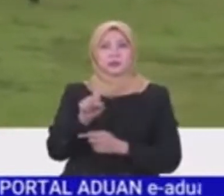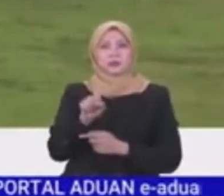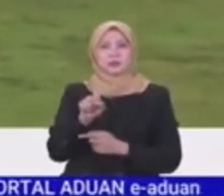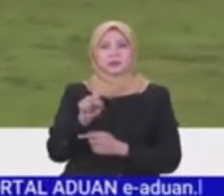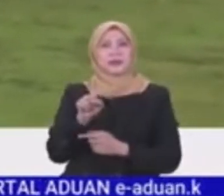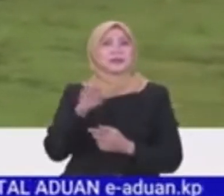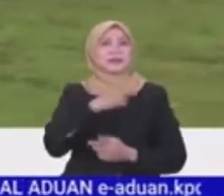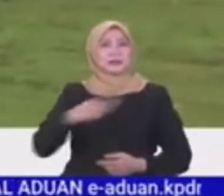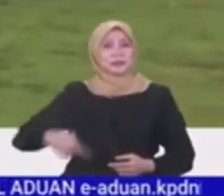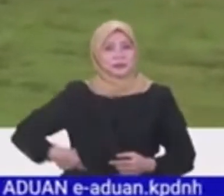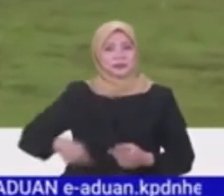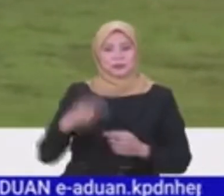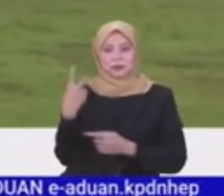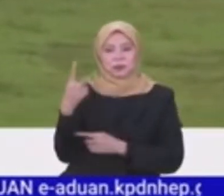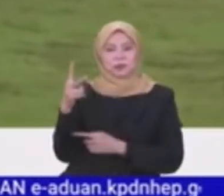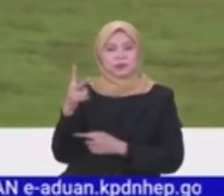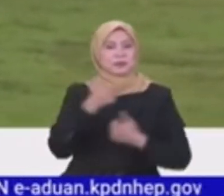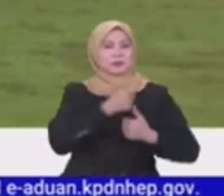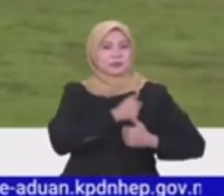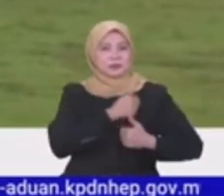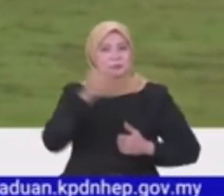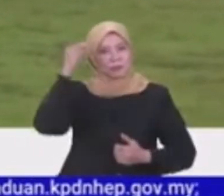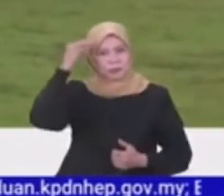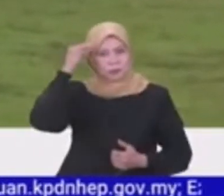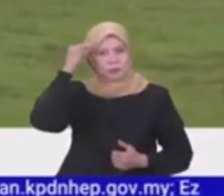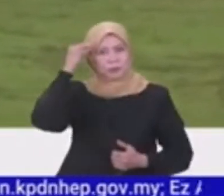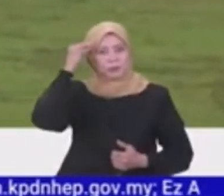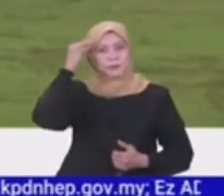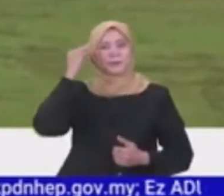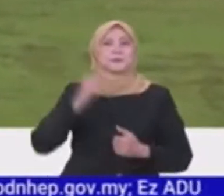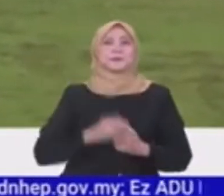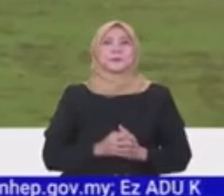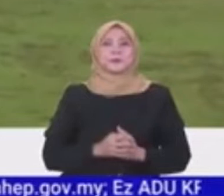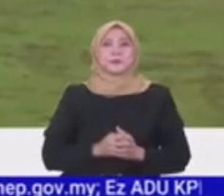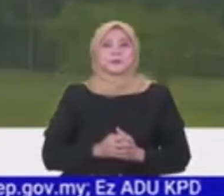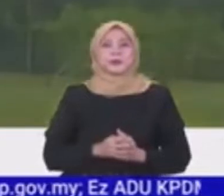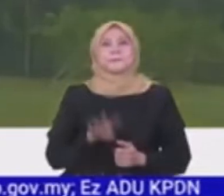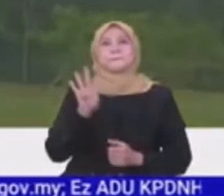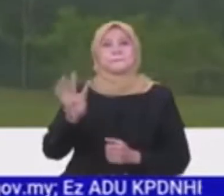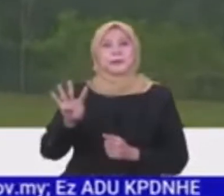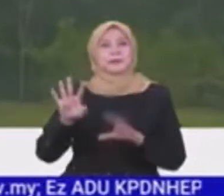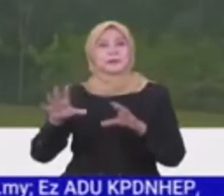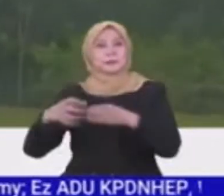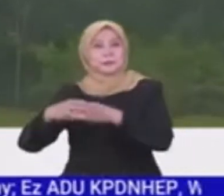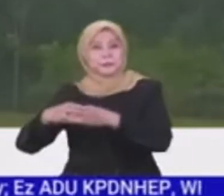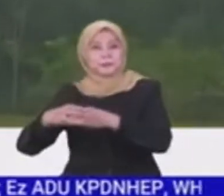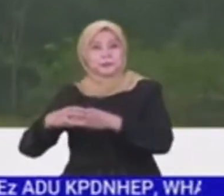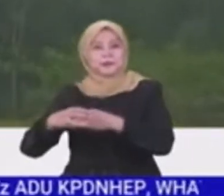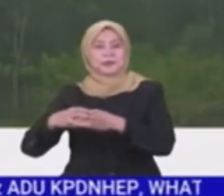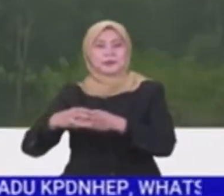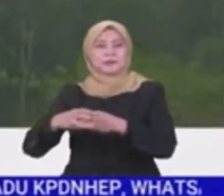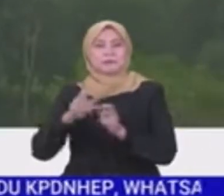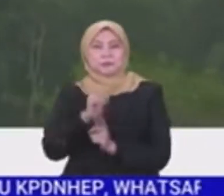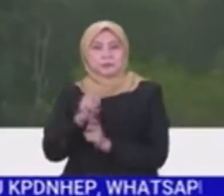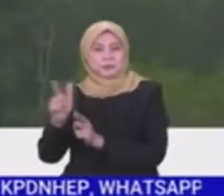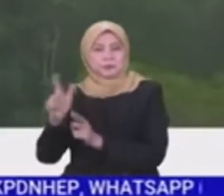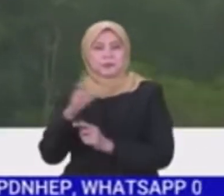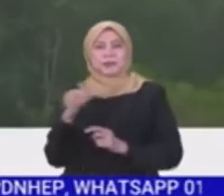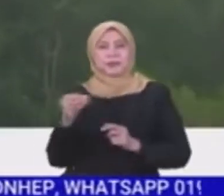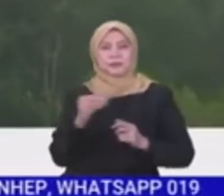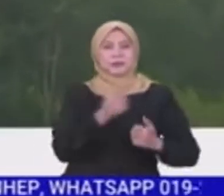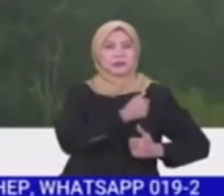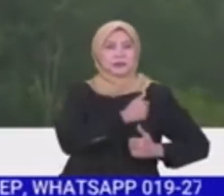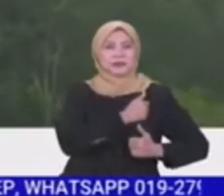k arm diraja 12 rejimen Askar Melayu diraja mekanizi empat skuadron semboyan Brigade dan skuadron